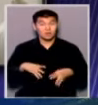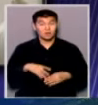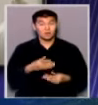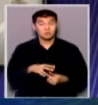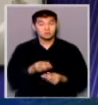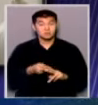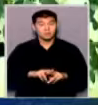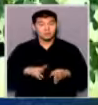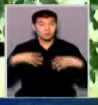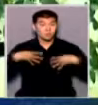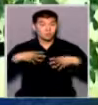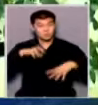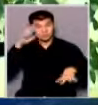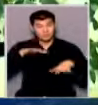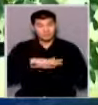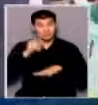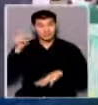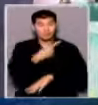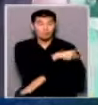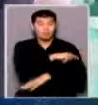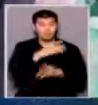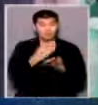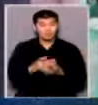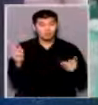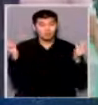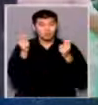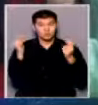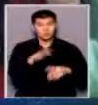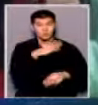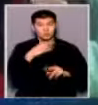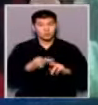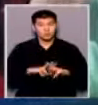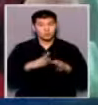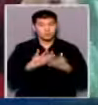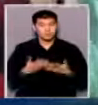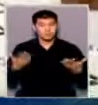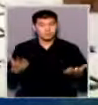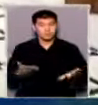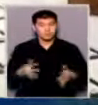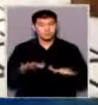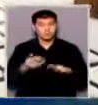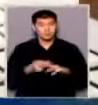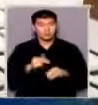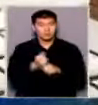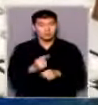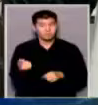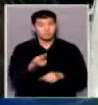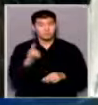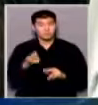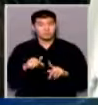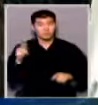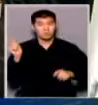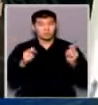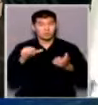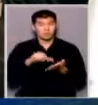реаниматолог дәрігерлеріміз де бар. Ауыл түгіл қаланың өзінде той жиындар азаймай тұр. Бұл бейқамдық па, әлде бассыздық па? Бір жиынға барам деп